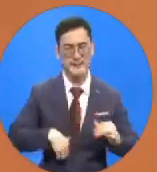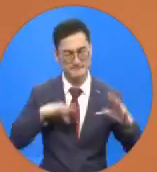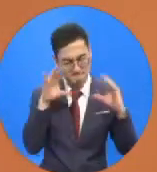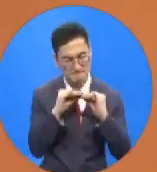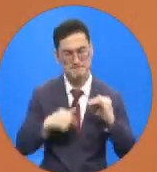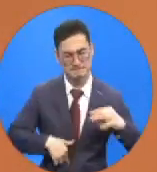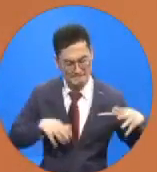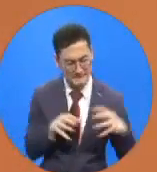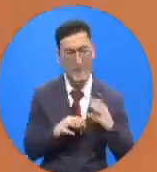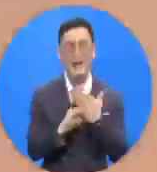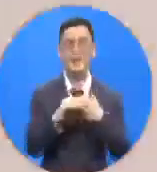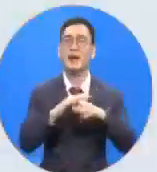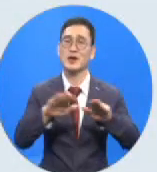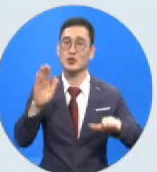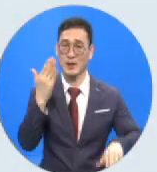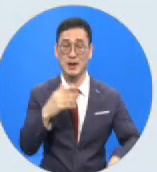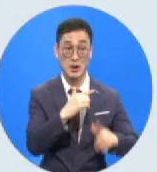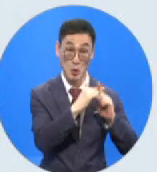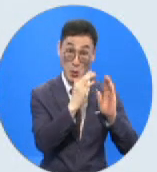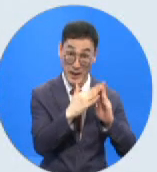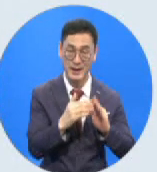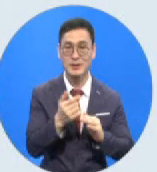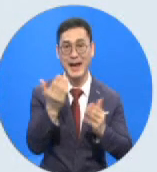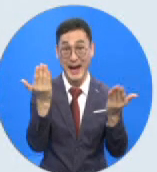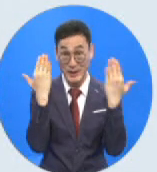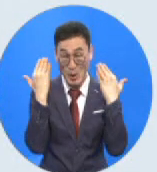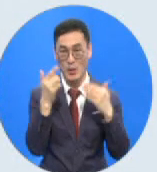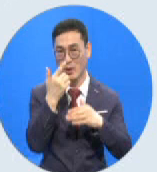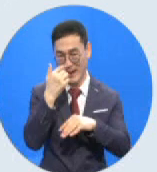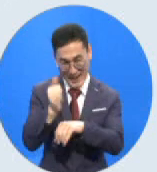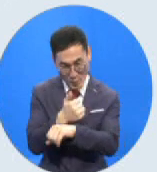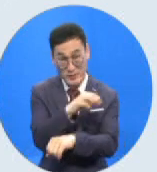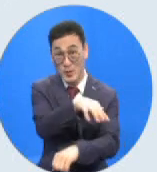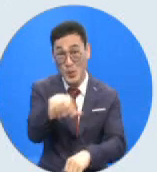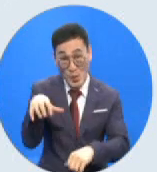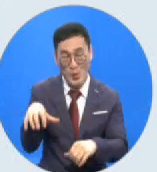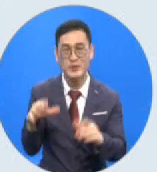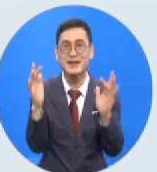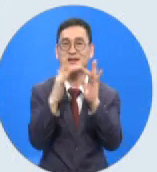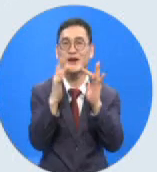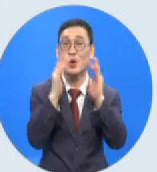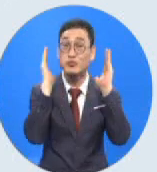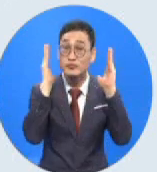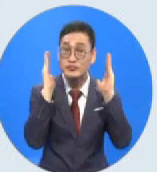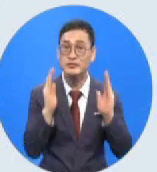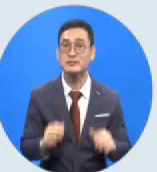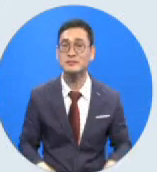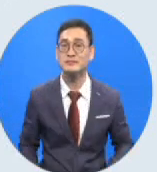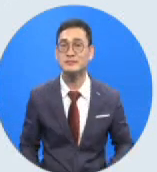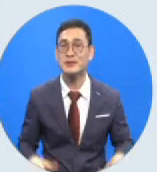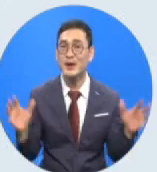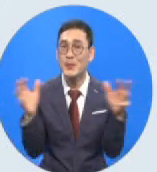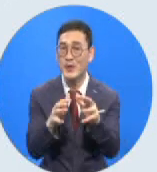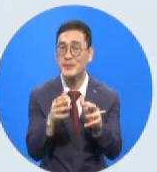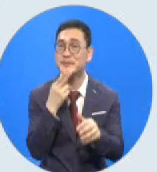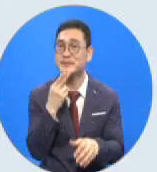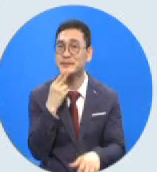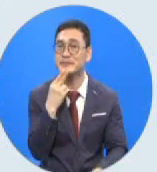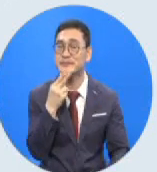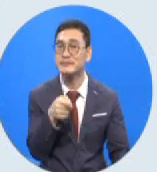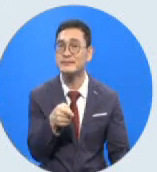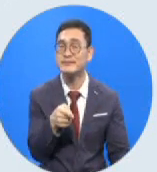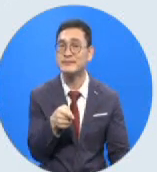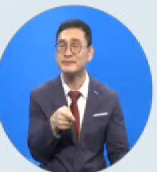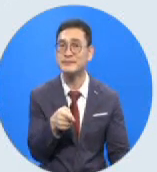지금 교회 라든지 학교 라든지 를 하고 난 다 이제 엄격하게 하기 때문에 어 모임 자체를 많이 자제가 내조가 개인적인 어떤